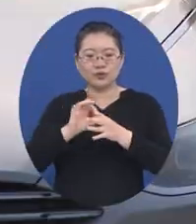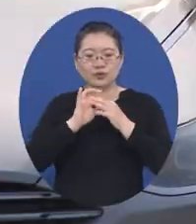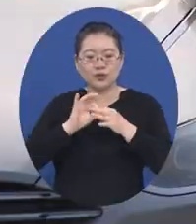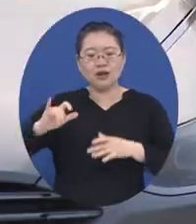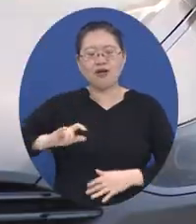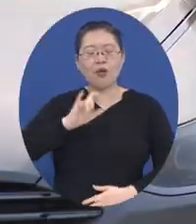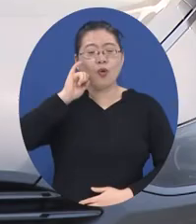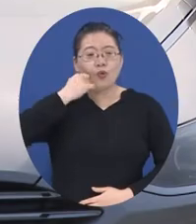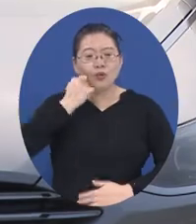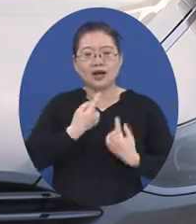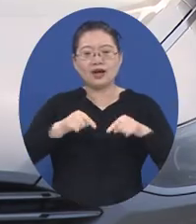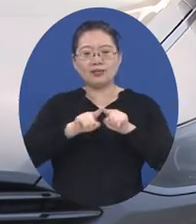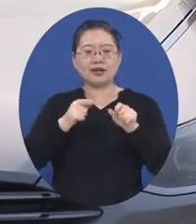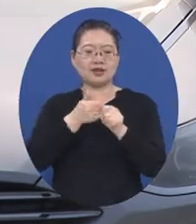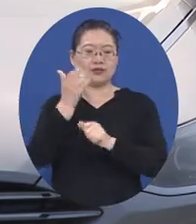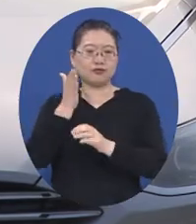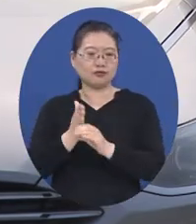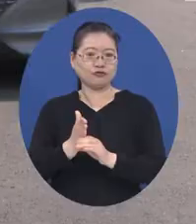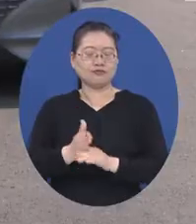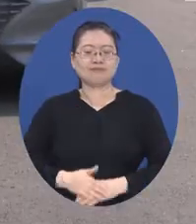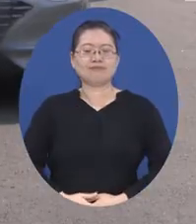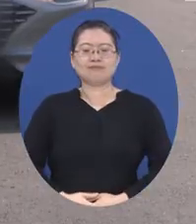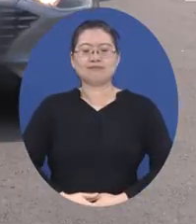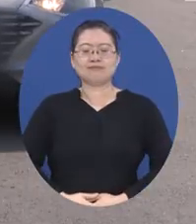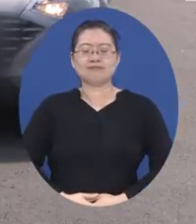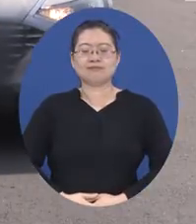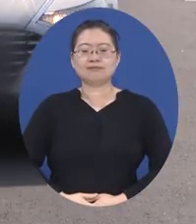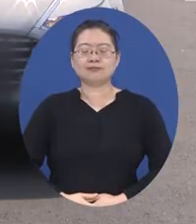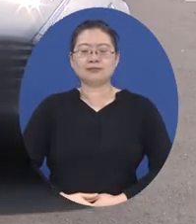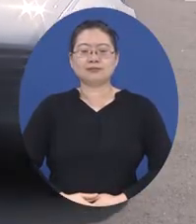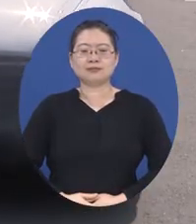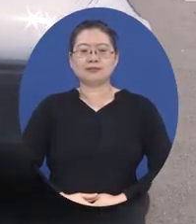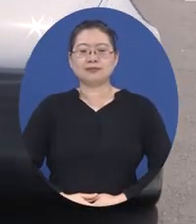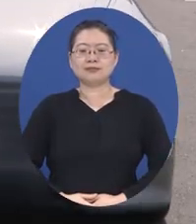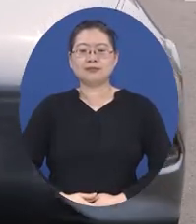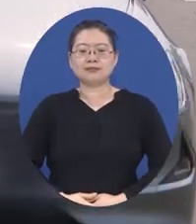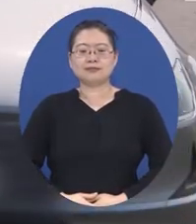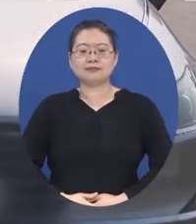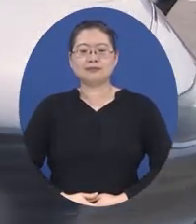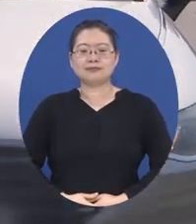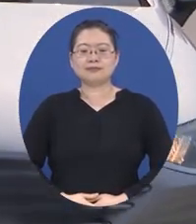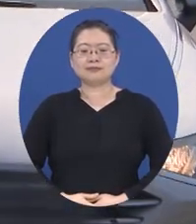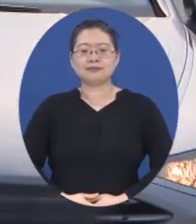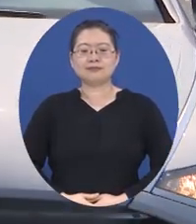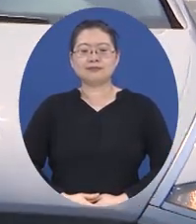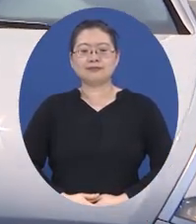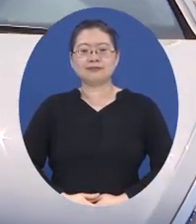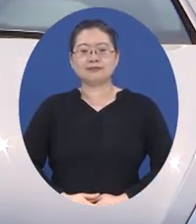코로나19의 어려움을 함께 이겨나가고 있습니다. 경기 슈TV 최창순입니다.